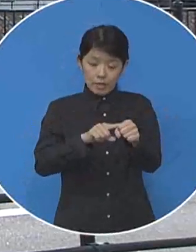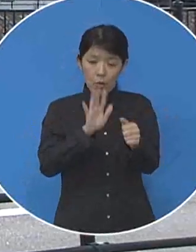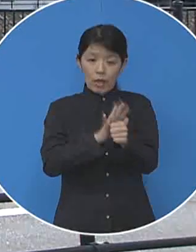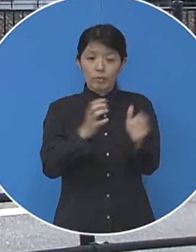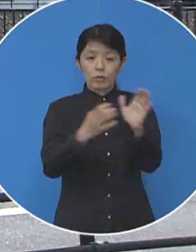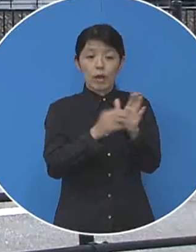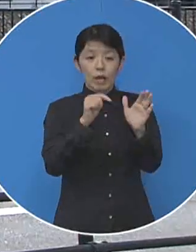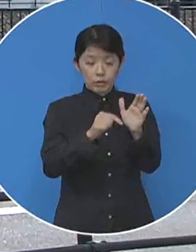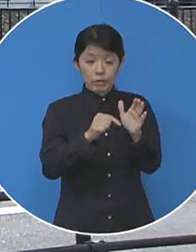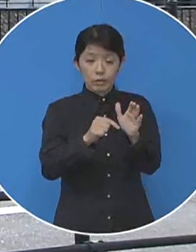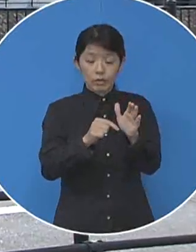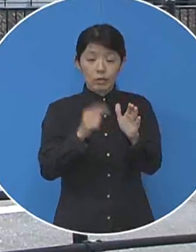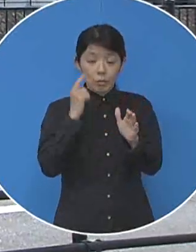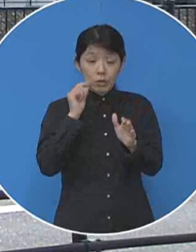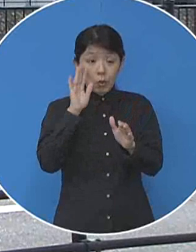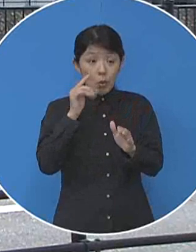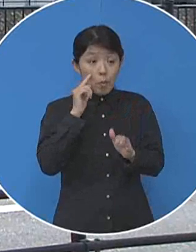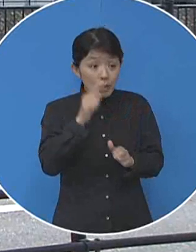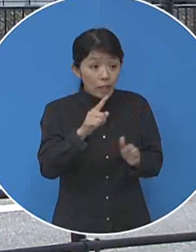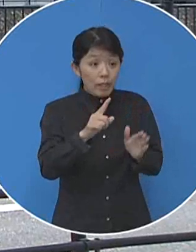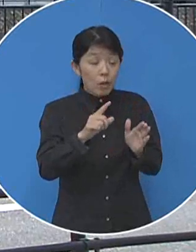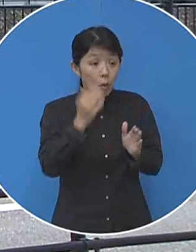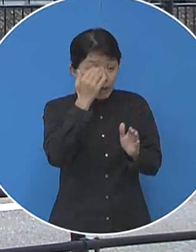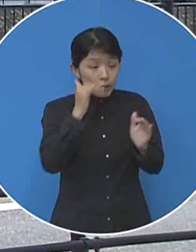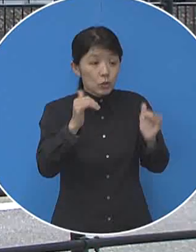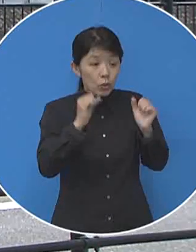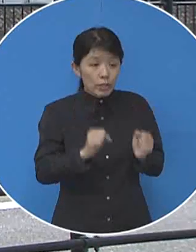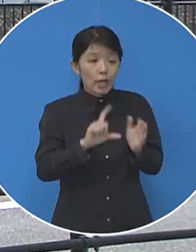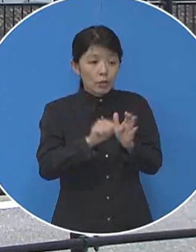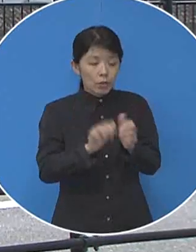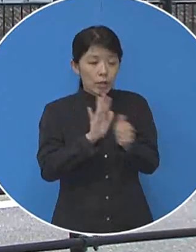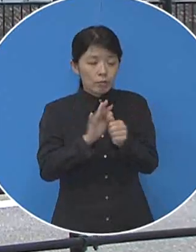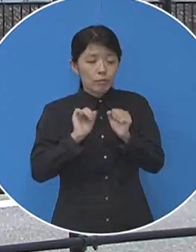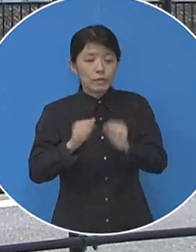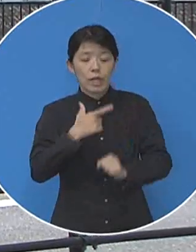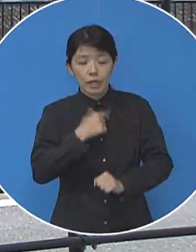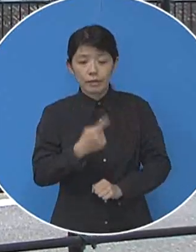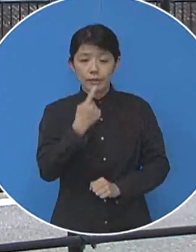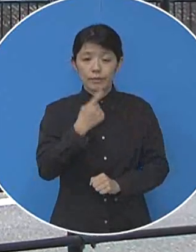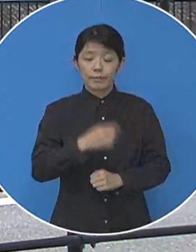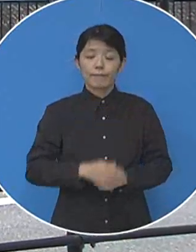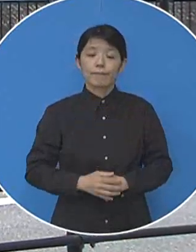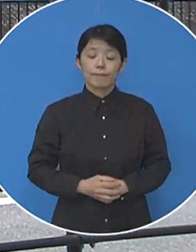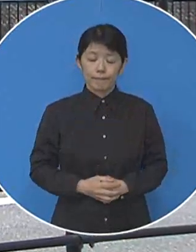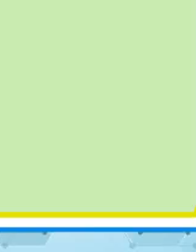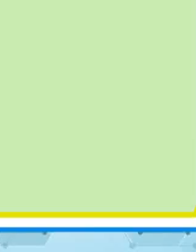ク、見かけたら思いやりのある前向きな行動をとっていきたいです。